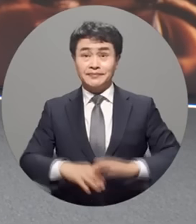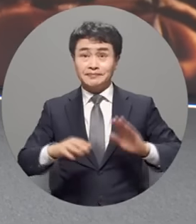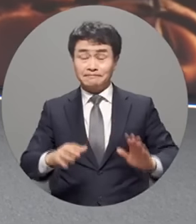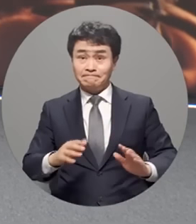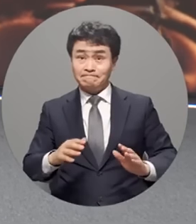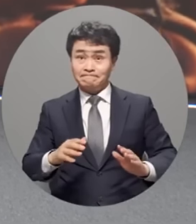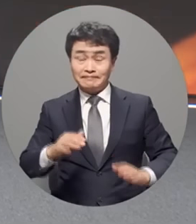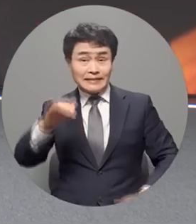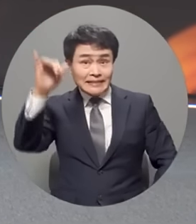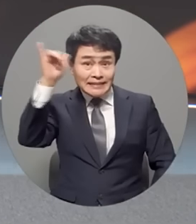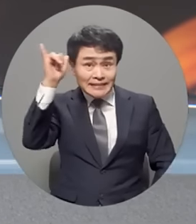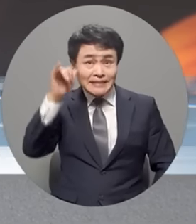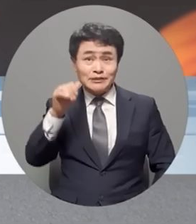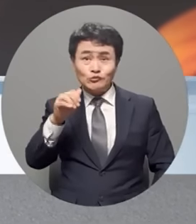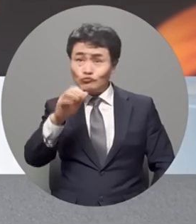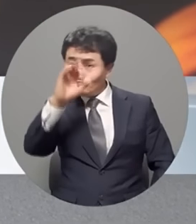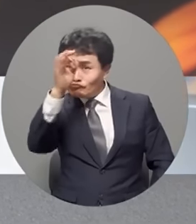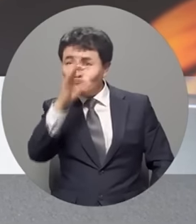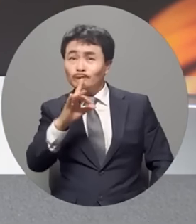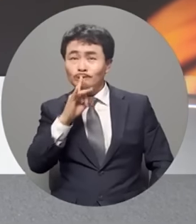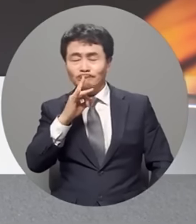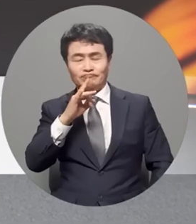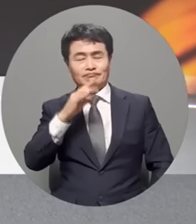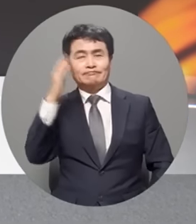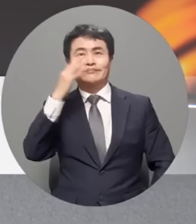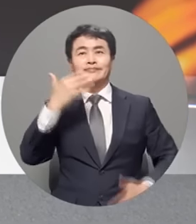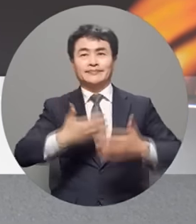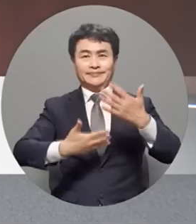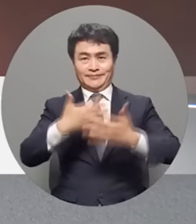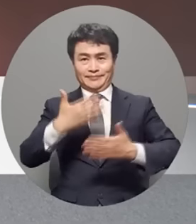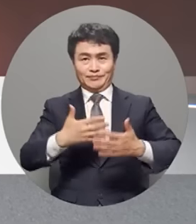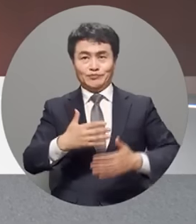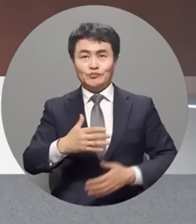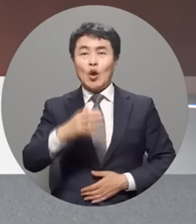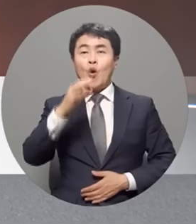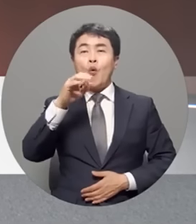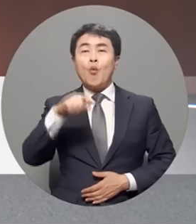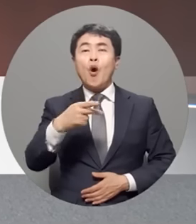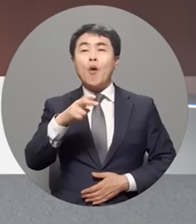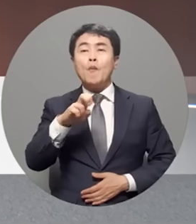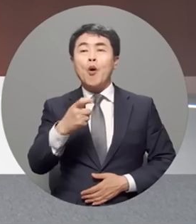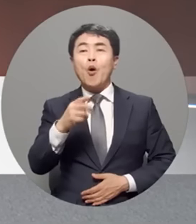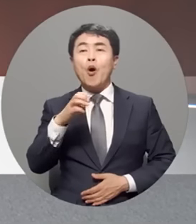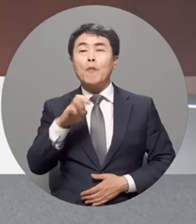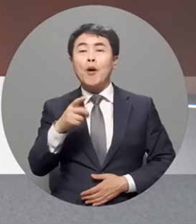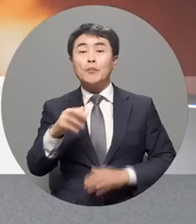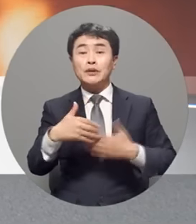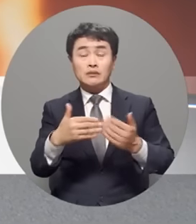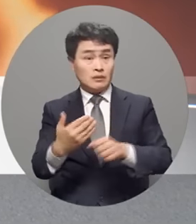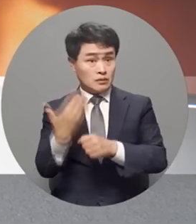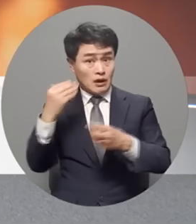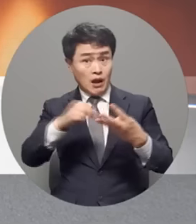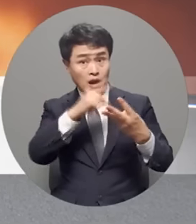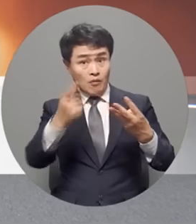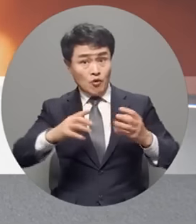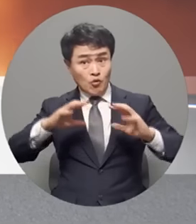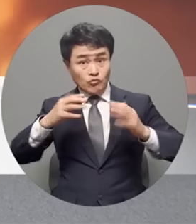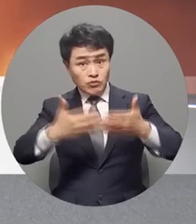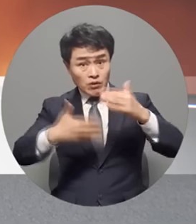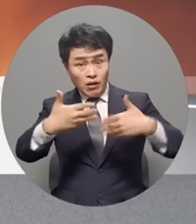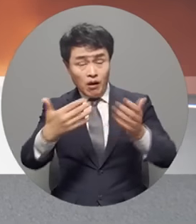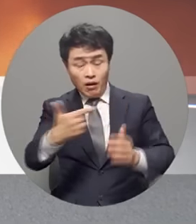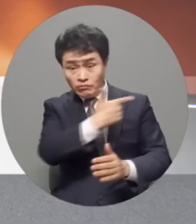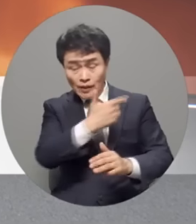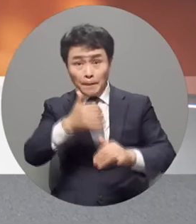생성형 인공지능 AI 기술만으로 제작한 한국 영화 원몰 펌킨이 지난해 3월 국제영화제에서